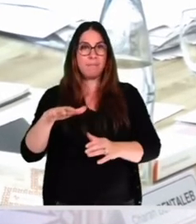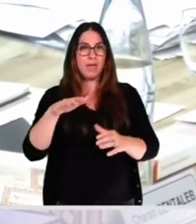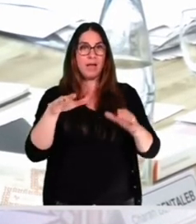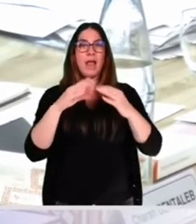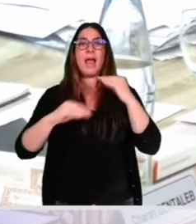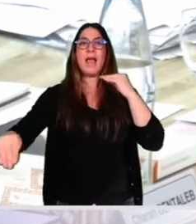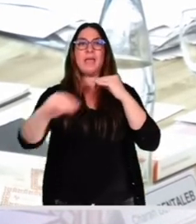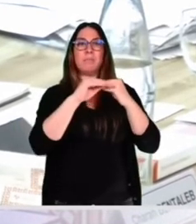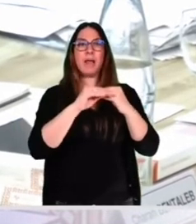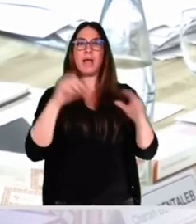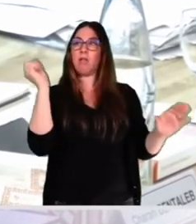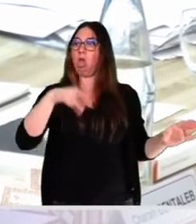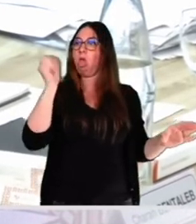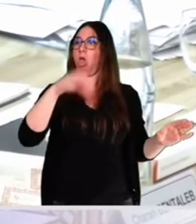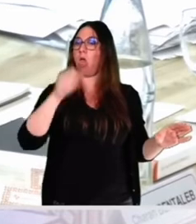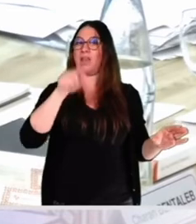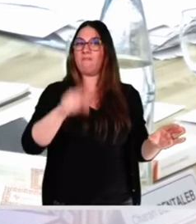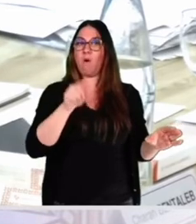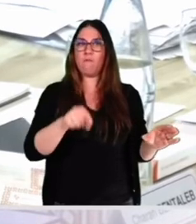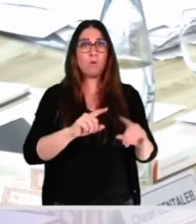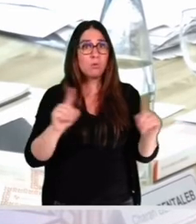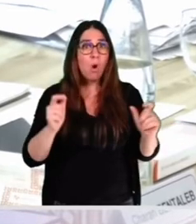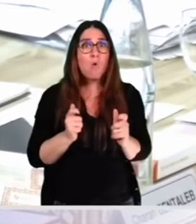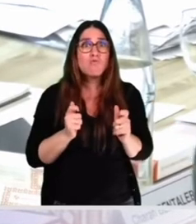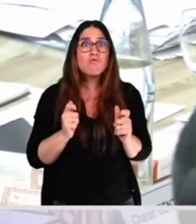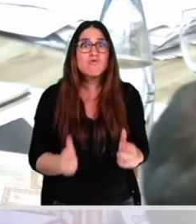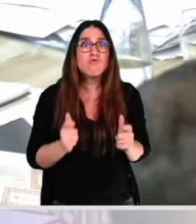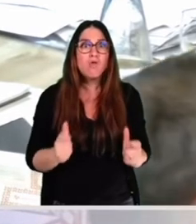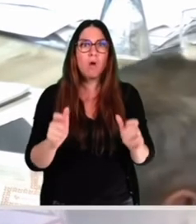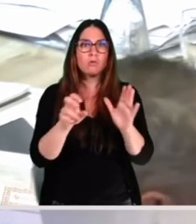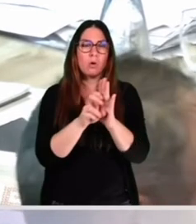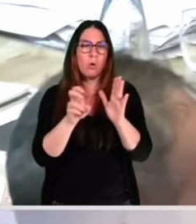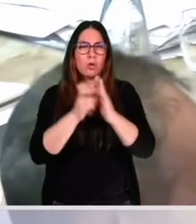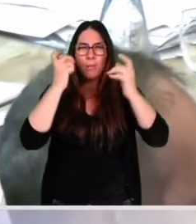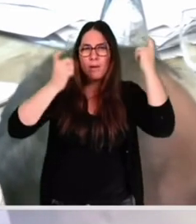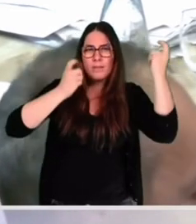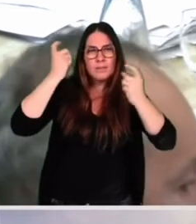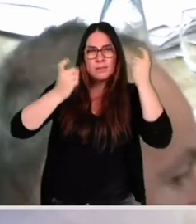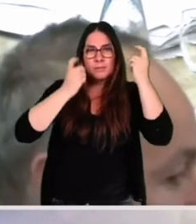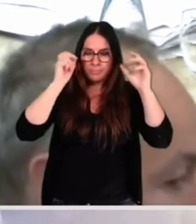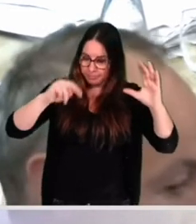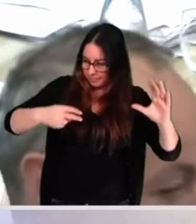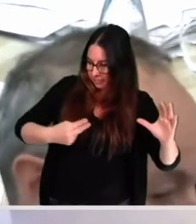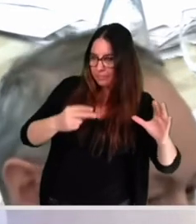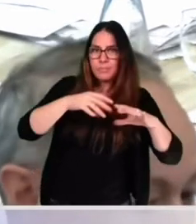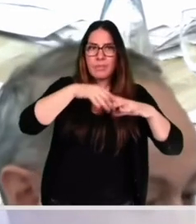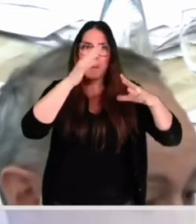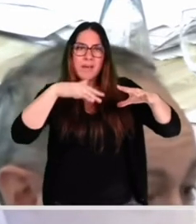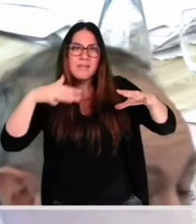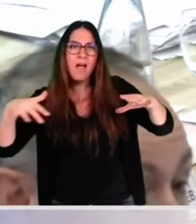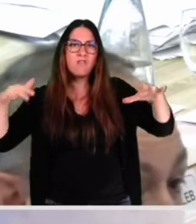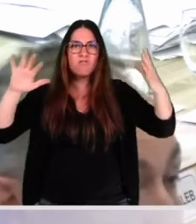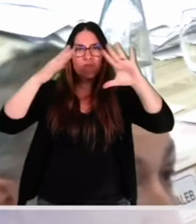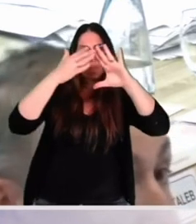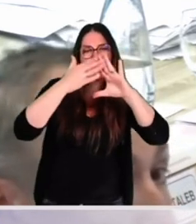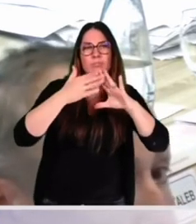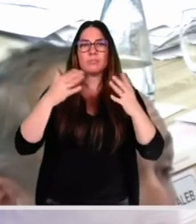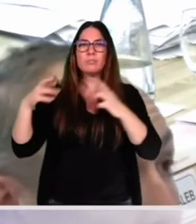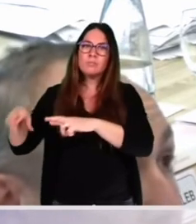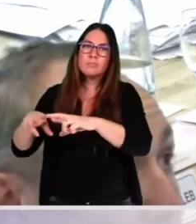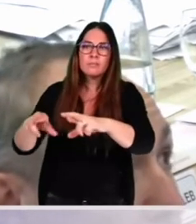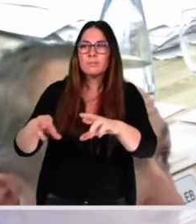une friche à remplir, comme vous le faites. C'est une chance unique pour Grenoble de repenser son rapport à elle-même, à ses paysages, à ses mobilités, à son fleuve, à